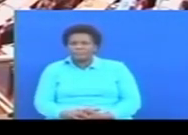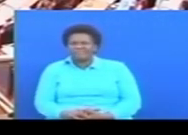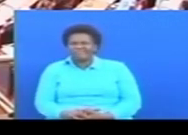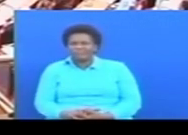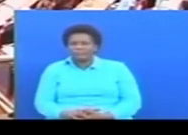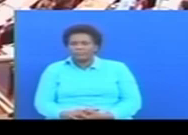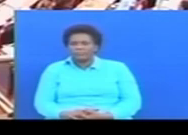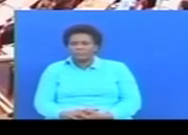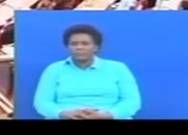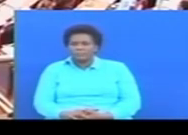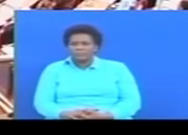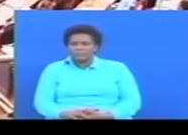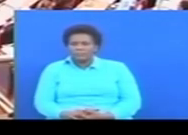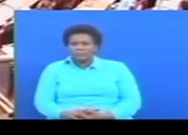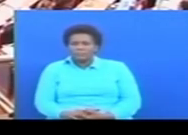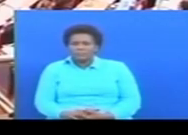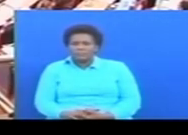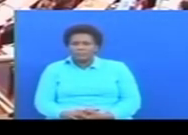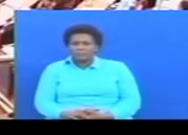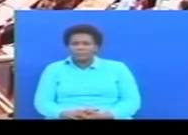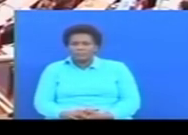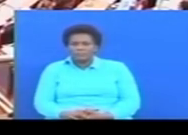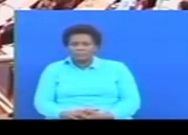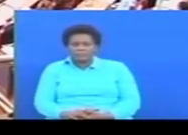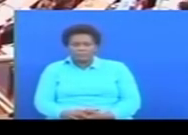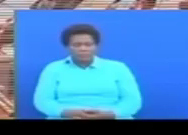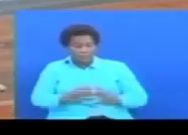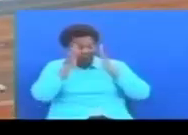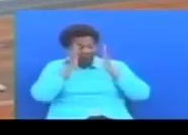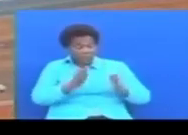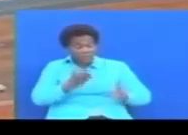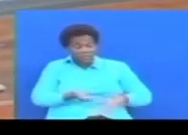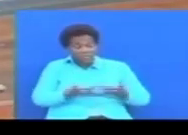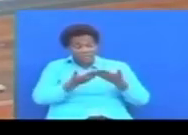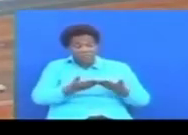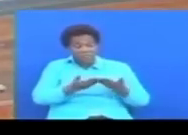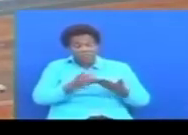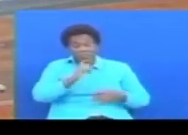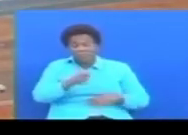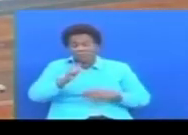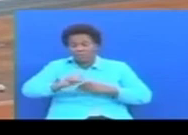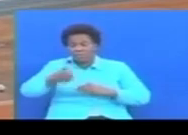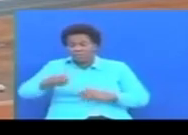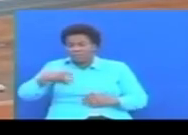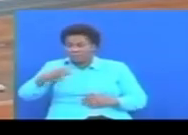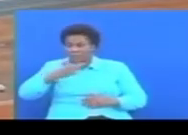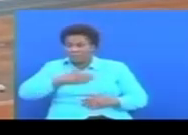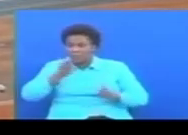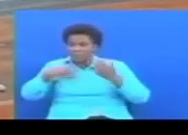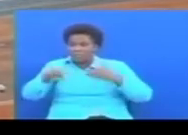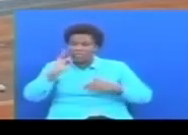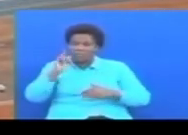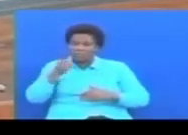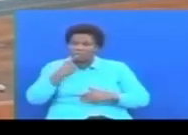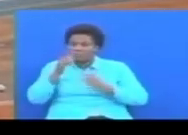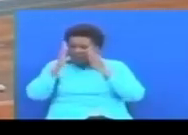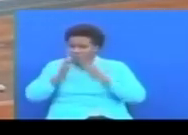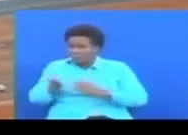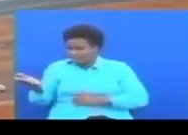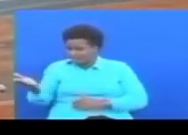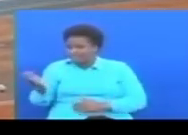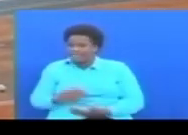Mheshimiwa Naibu Spika, kwa niaba ya Waziri wa Ujenzi, Uchukuzi na Mawasiliano, napenda kujibu swali la nyongeza la Mheshimiwa Oran Njeza kama ifuatavyo.